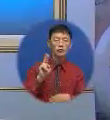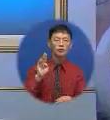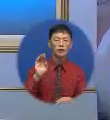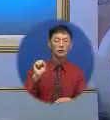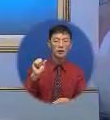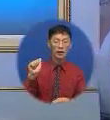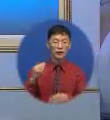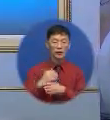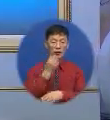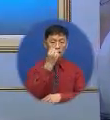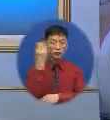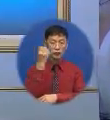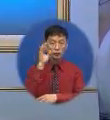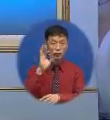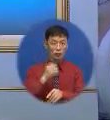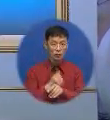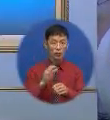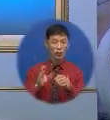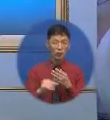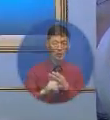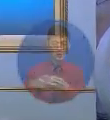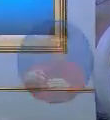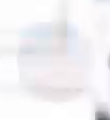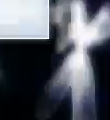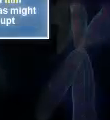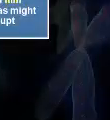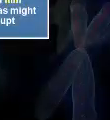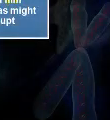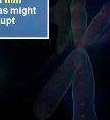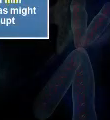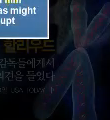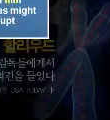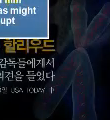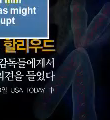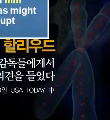USA Today라는 그 신문에서 제가 올린 건데